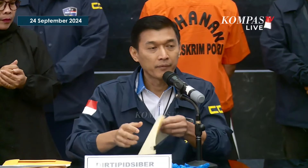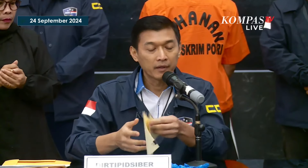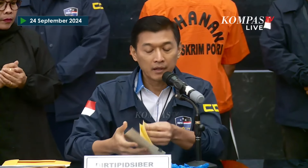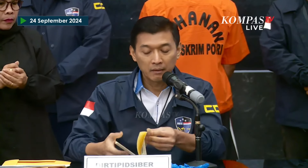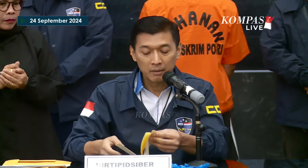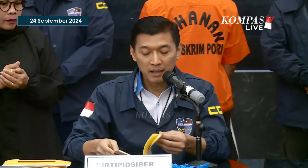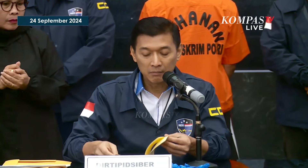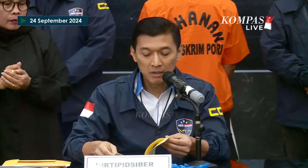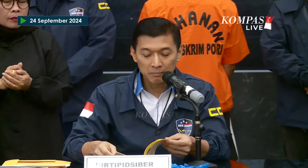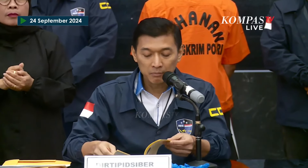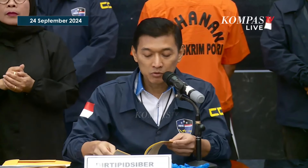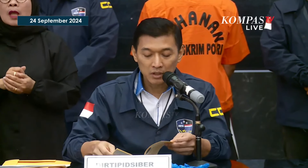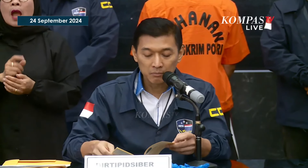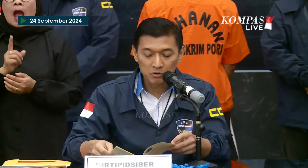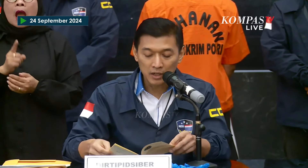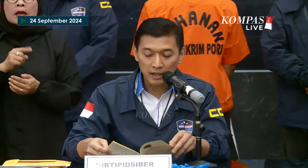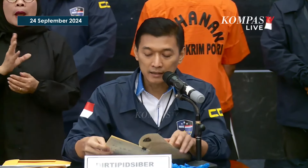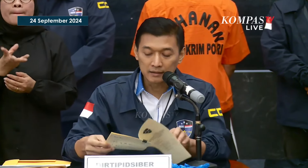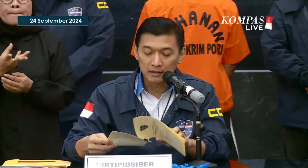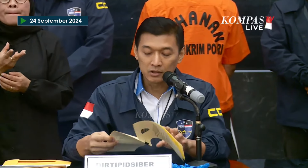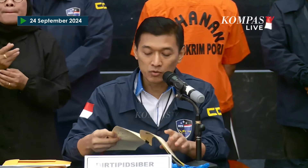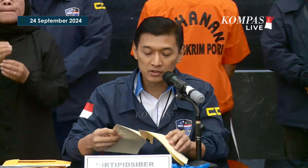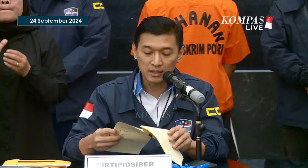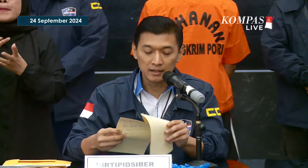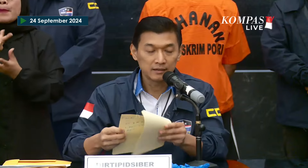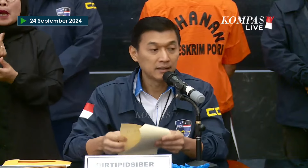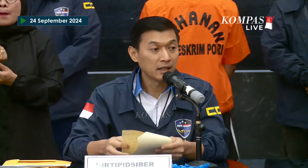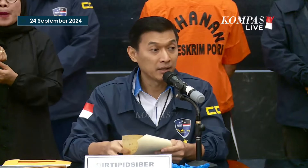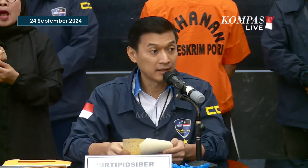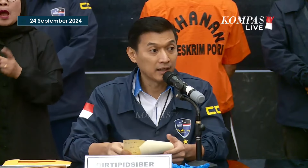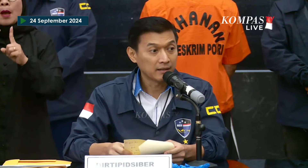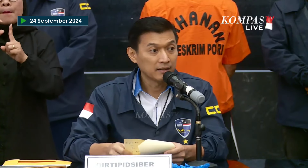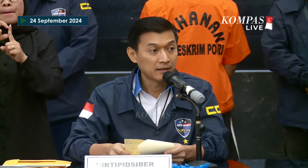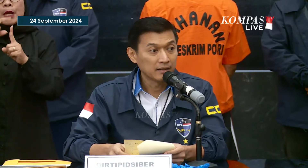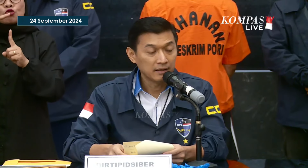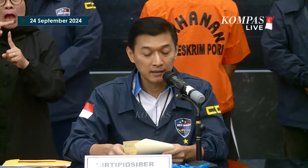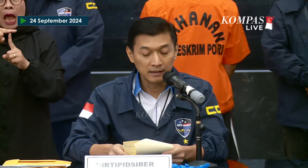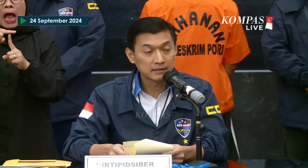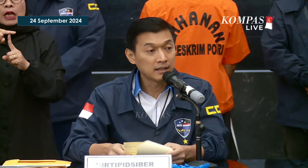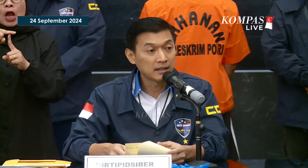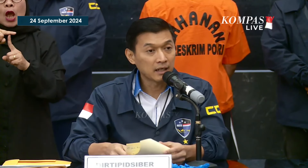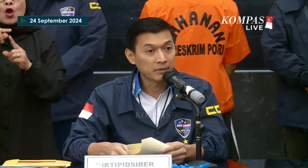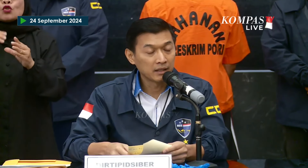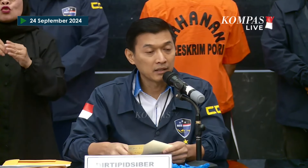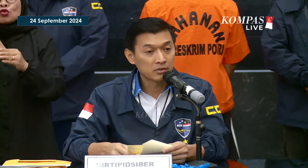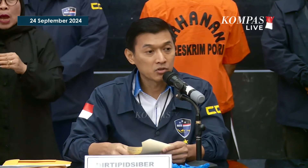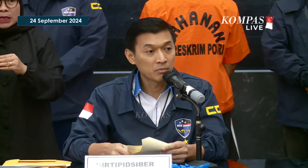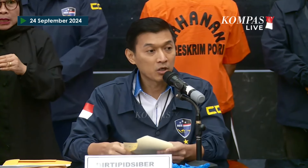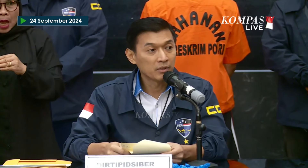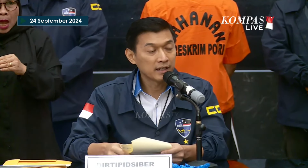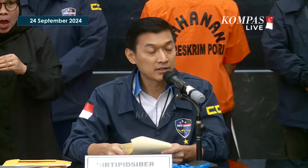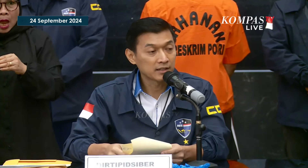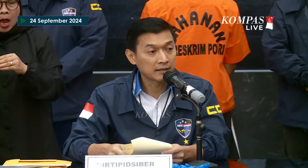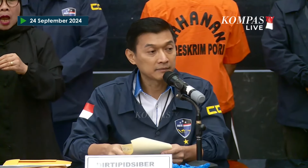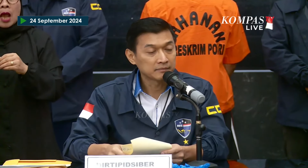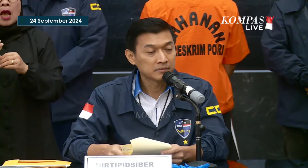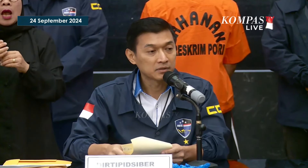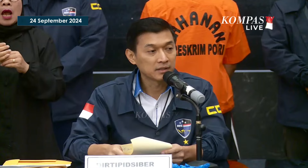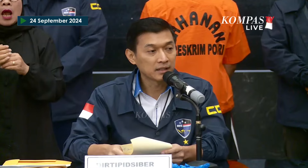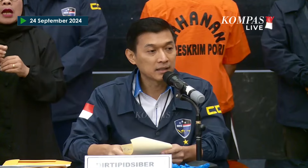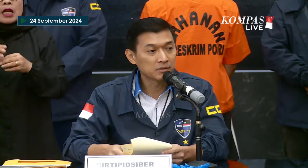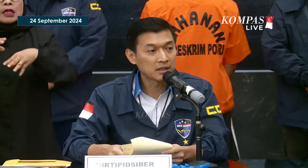Oh ya. Memang ada beberapa perusahaan-perusahaan swasta di Amerika. Ini sedang kami coba